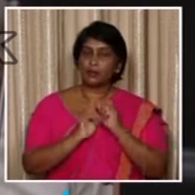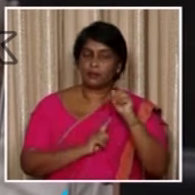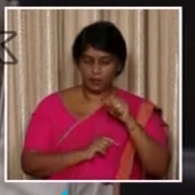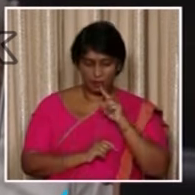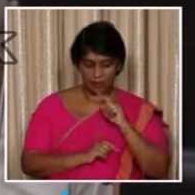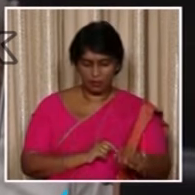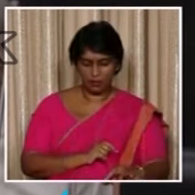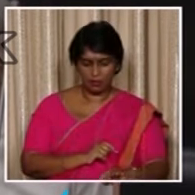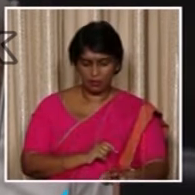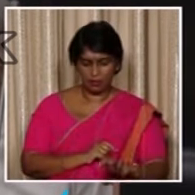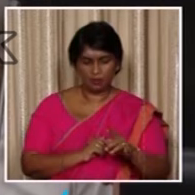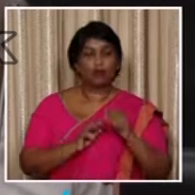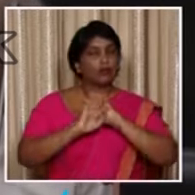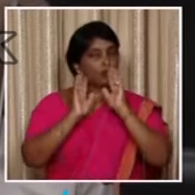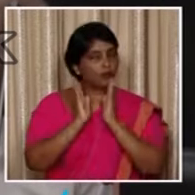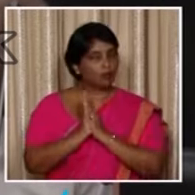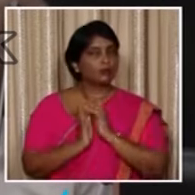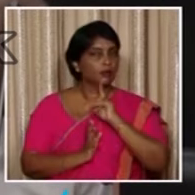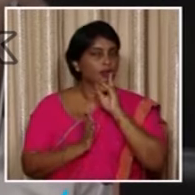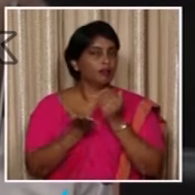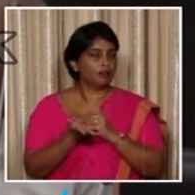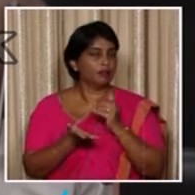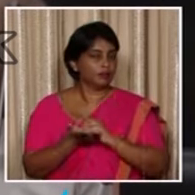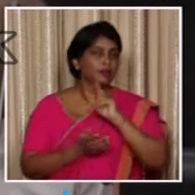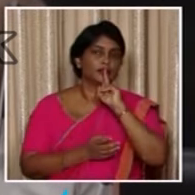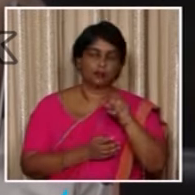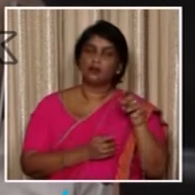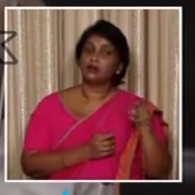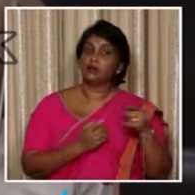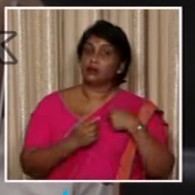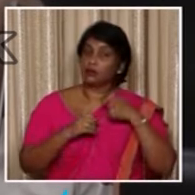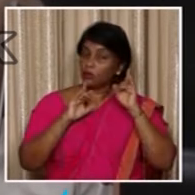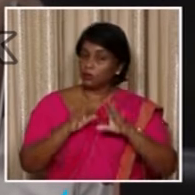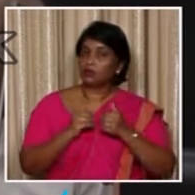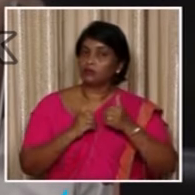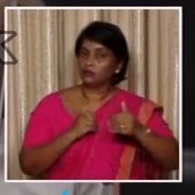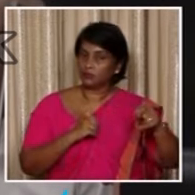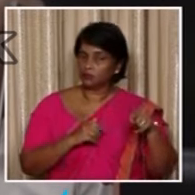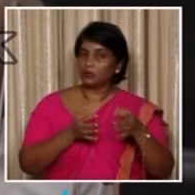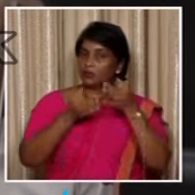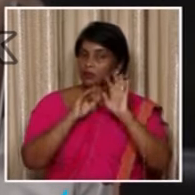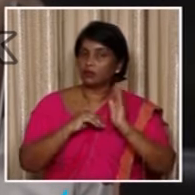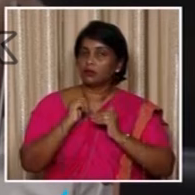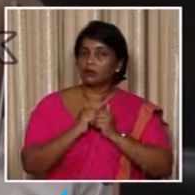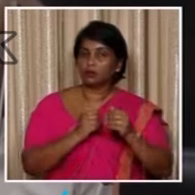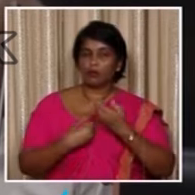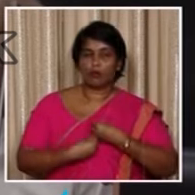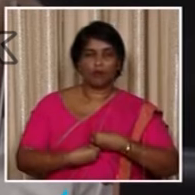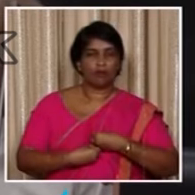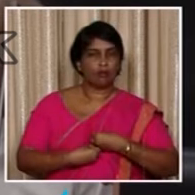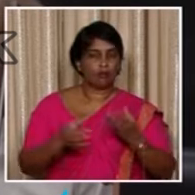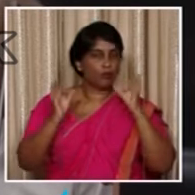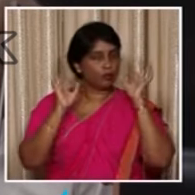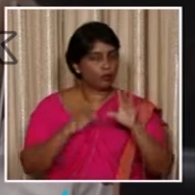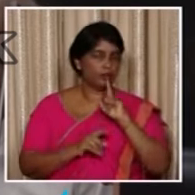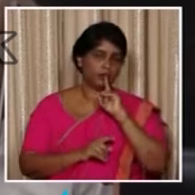සිටින සියලුම දෙනාගෙන් නැවතත් නැවතත් ඉල්ලා සිටින්නේ අප මේ තාක් පැමිණි නිවැරදි මාවත ගිලිහෙන්ට ඉඩ